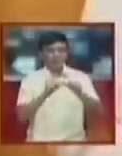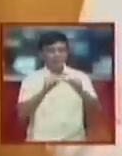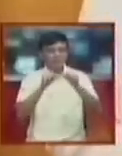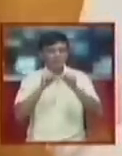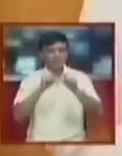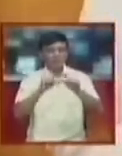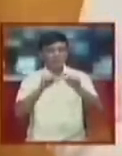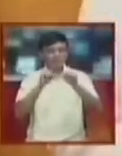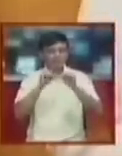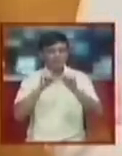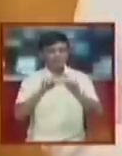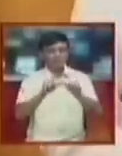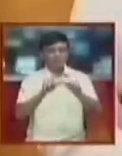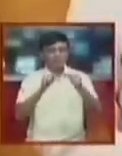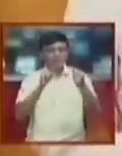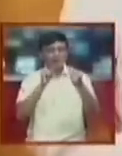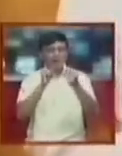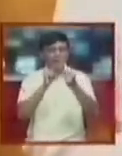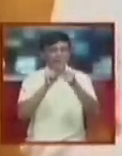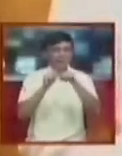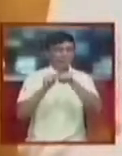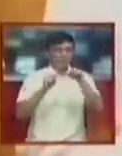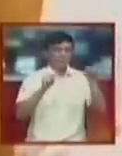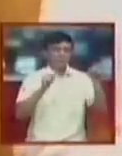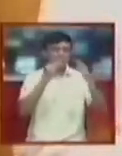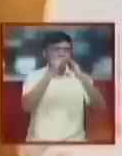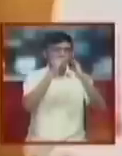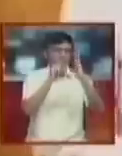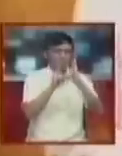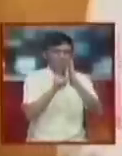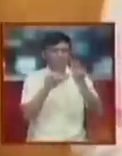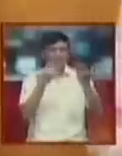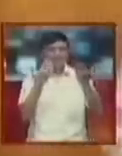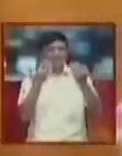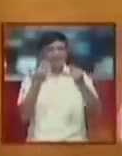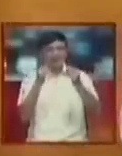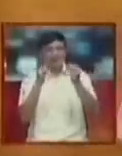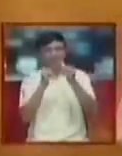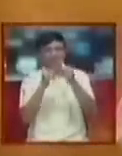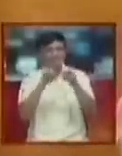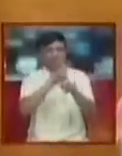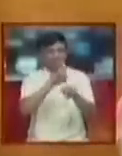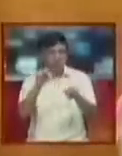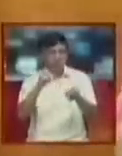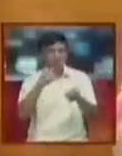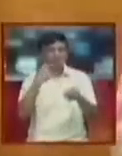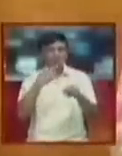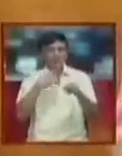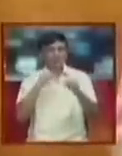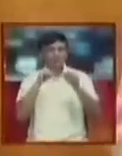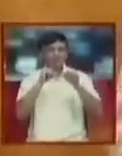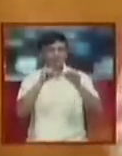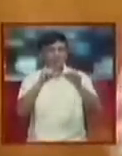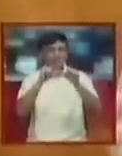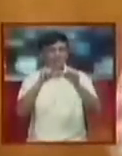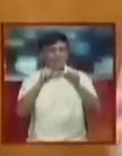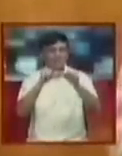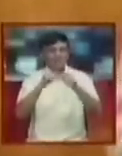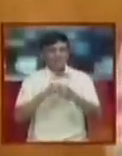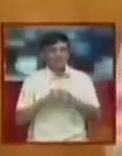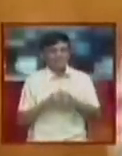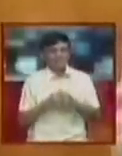ang banggaan sa pagitan ng gusto ng sistemang parehas laban sa mga nagnanais magpatuloy ng